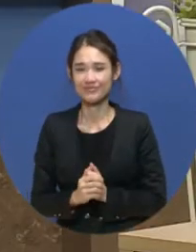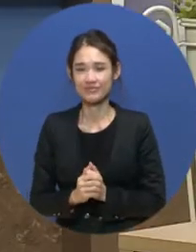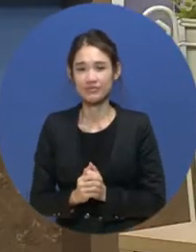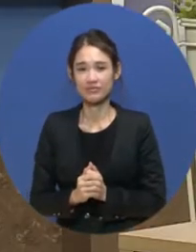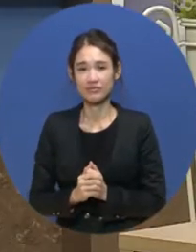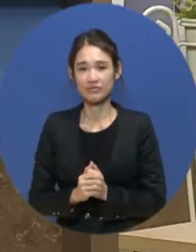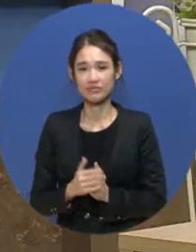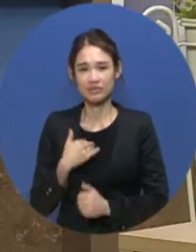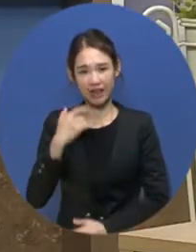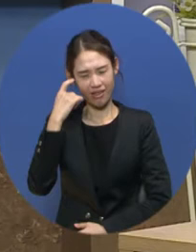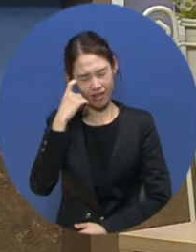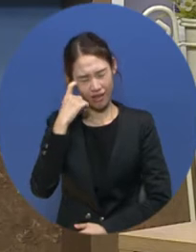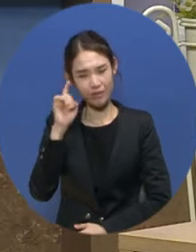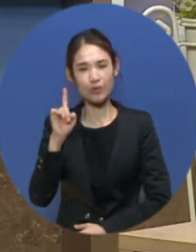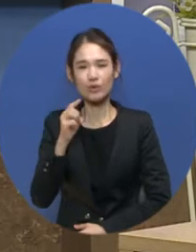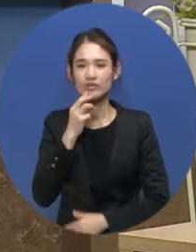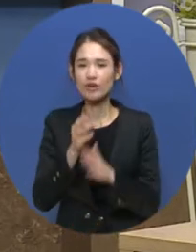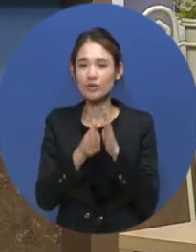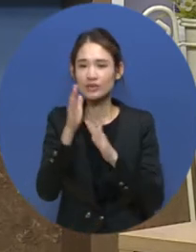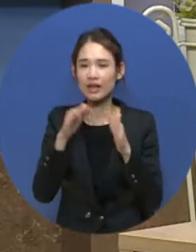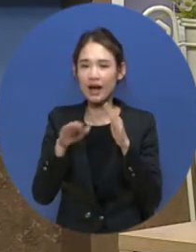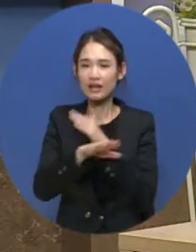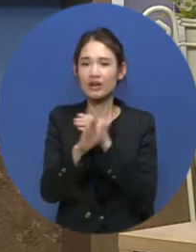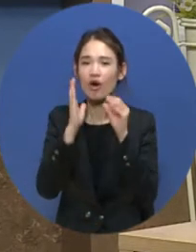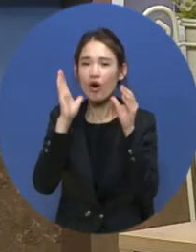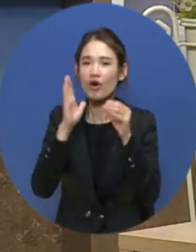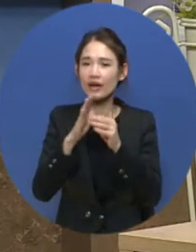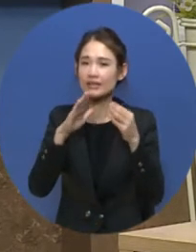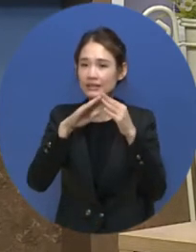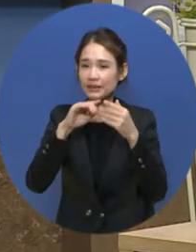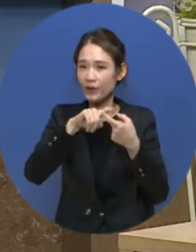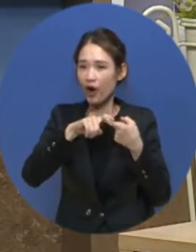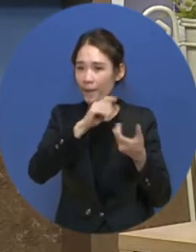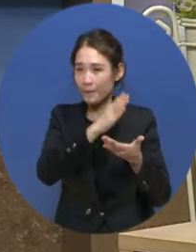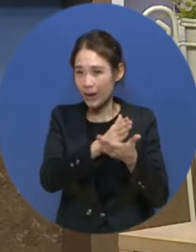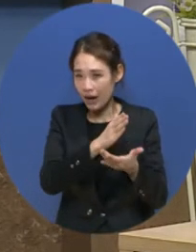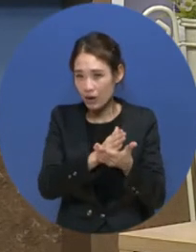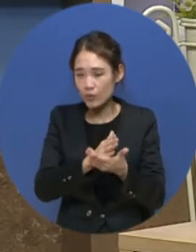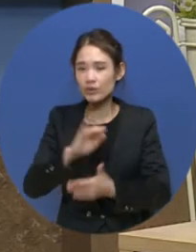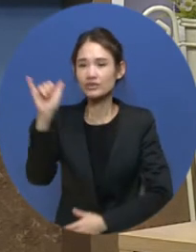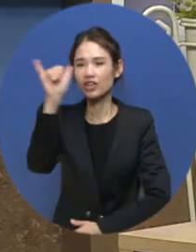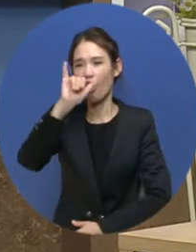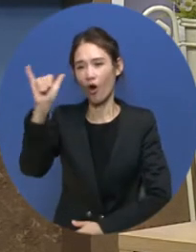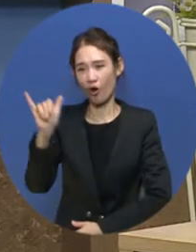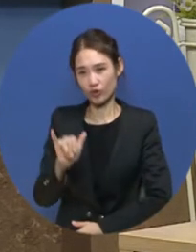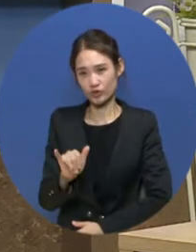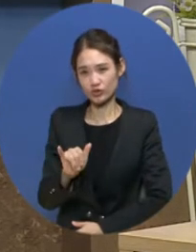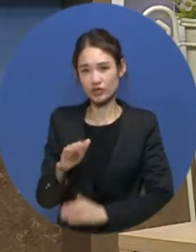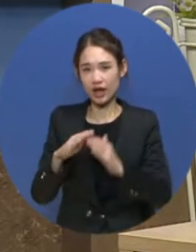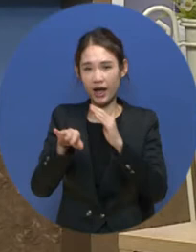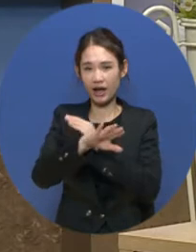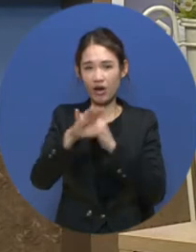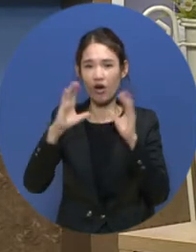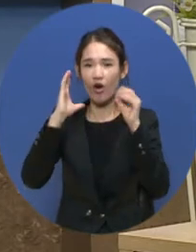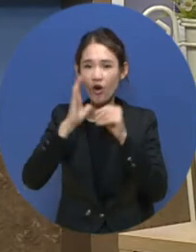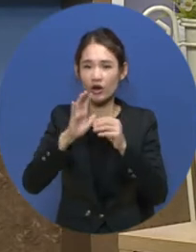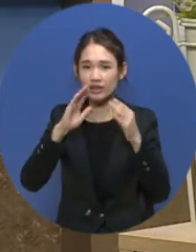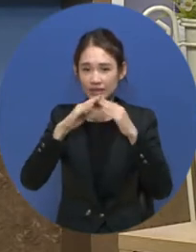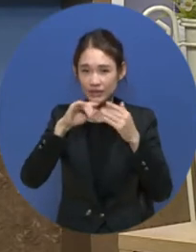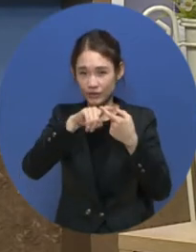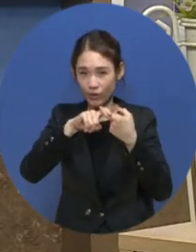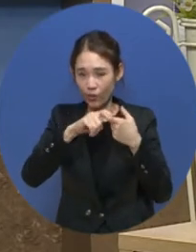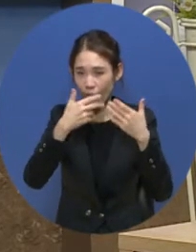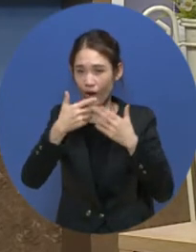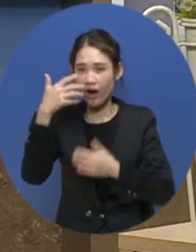근데 제 생각에는 이제 또 서울시 가정 어린이집 연합회보다는 네. 이 또 전국 가정 어린이집 연합회 회장이시면 좀 더 업무가